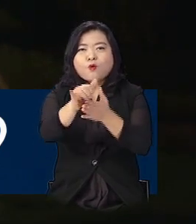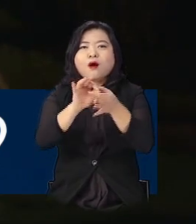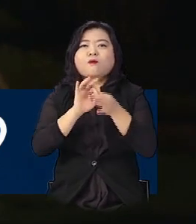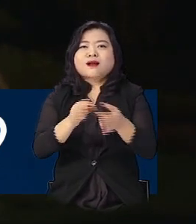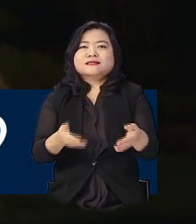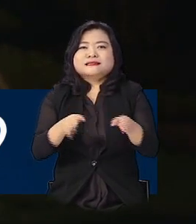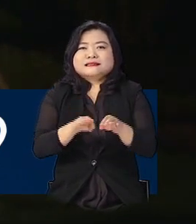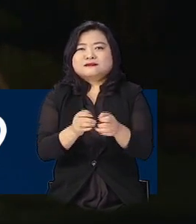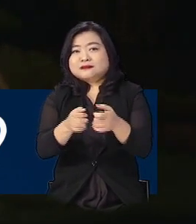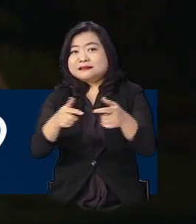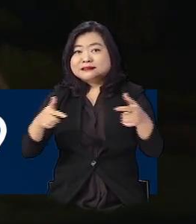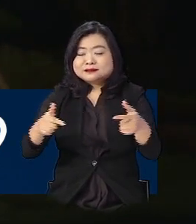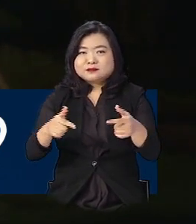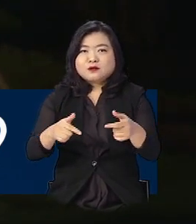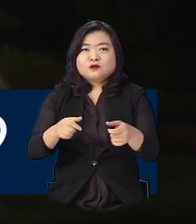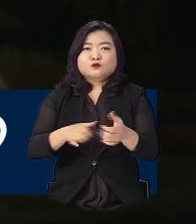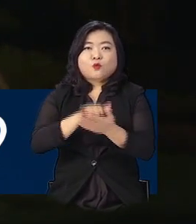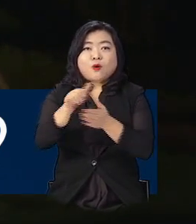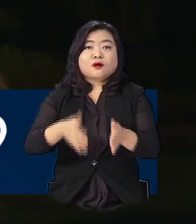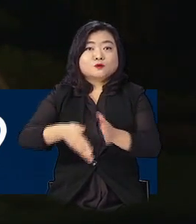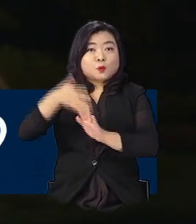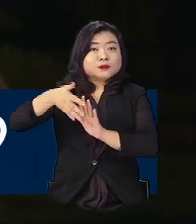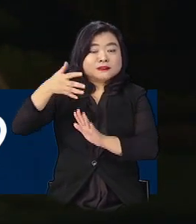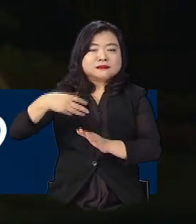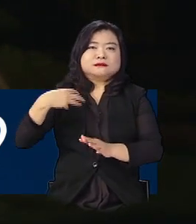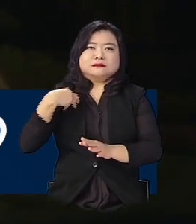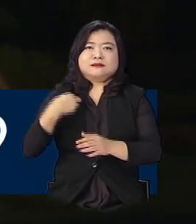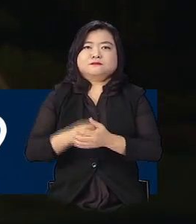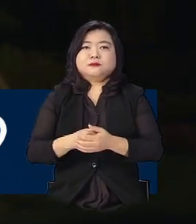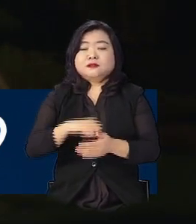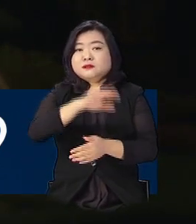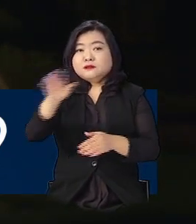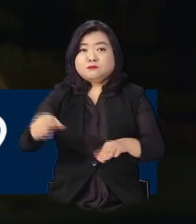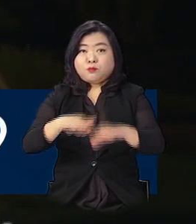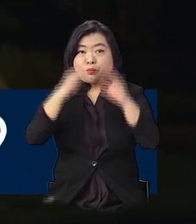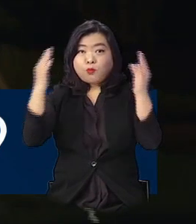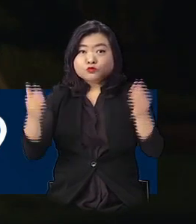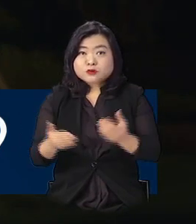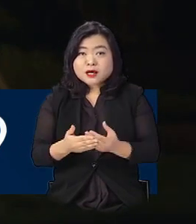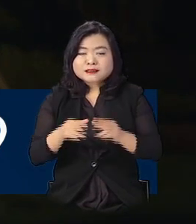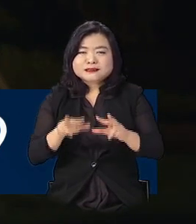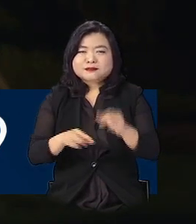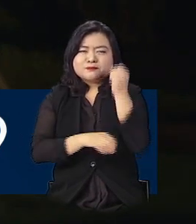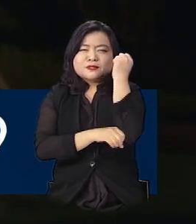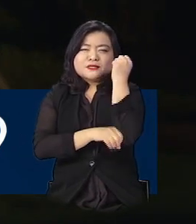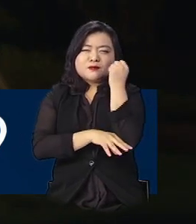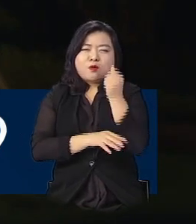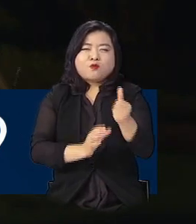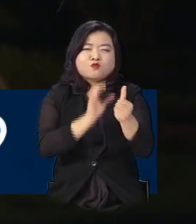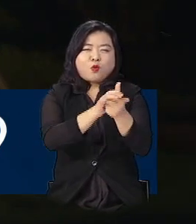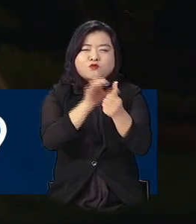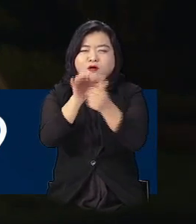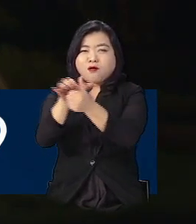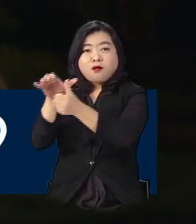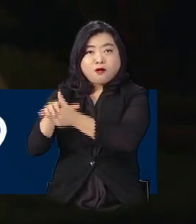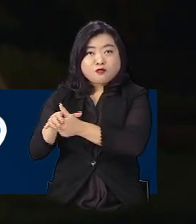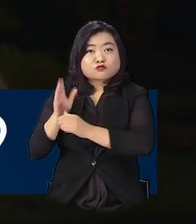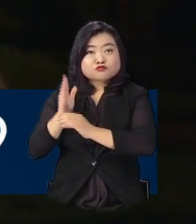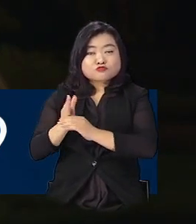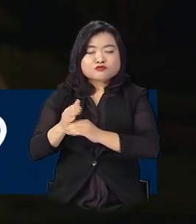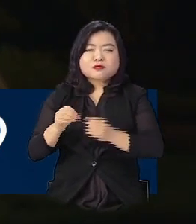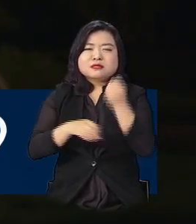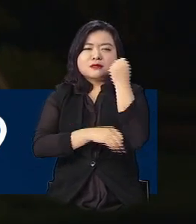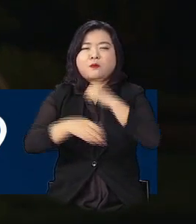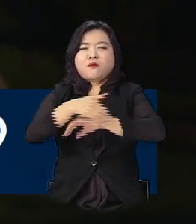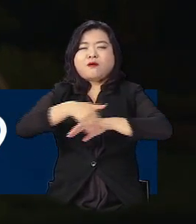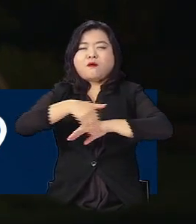시설, 공항 도시 이런 것들을 만듭니다. 그런데 이 모두가 지금 기본 용역을 줘서 기본 계획을